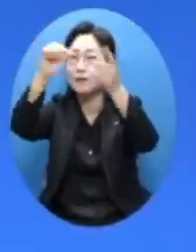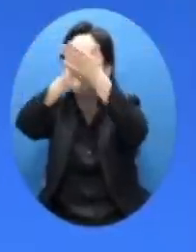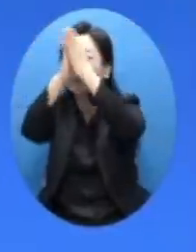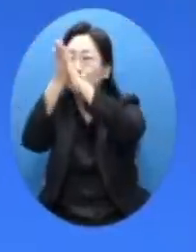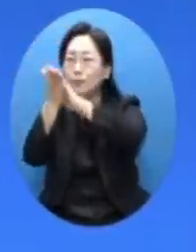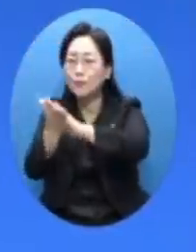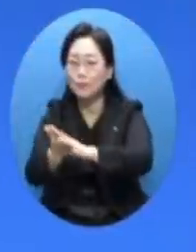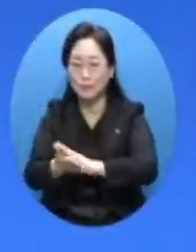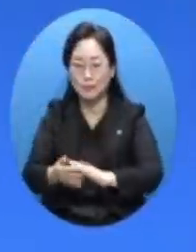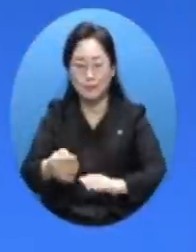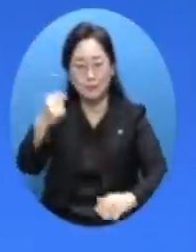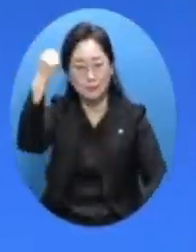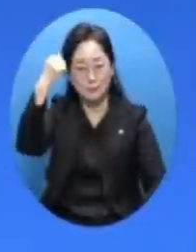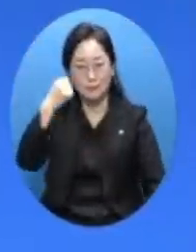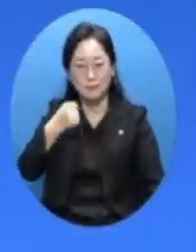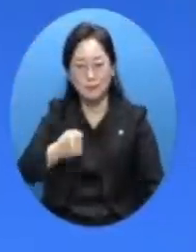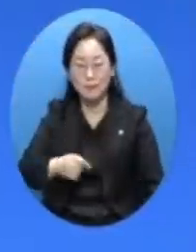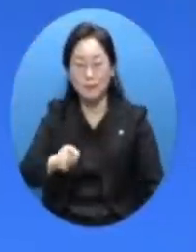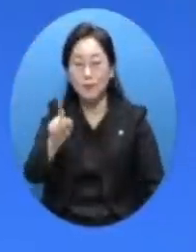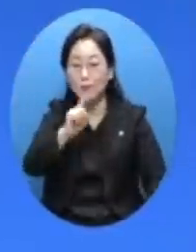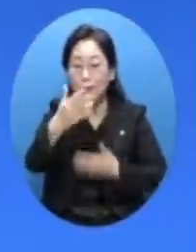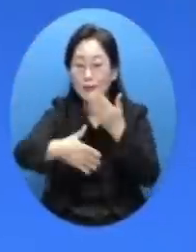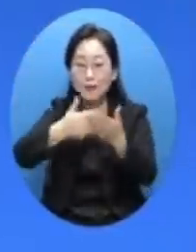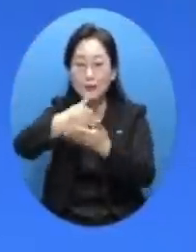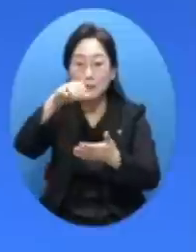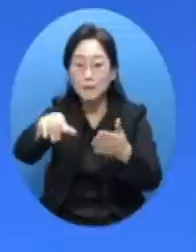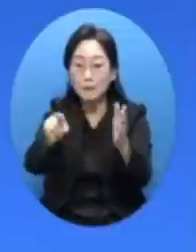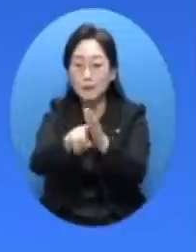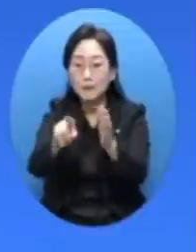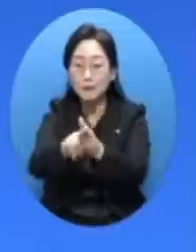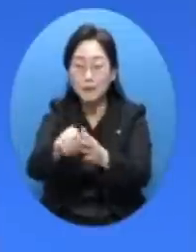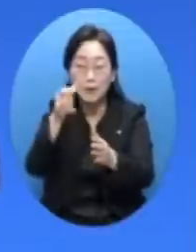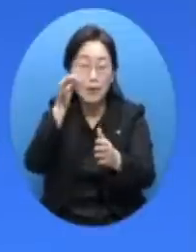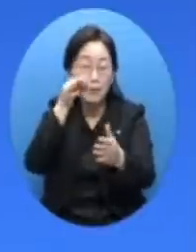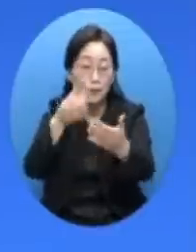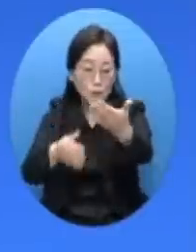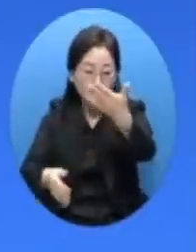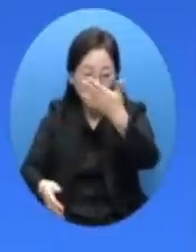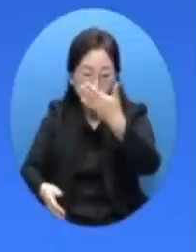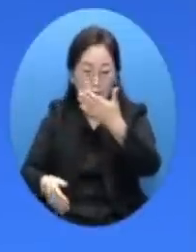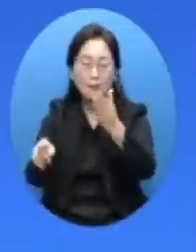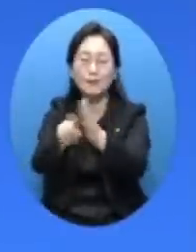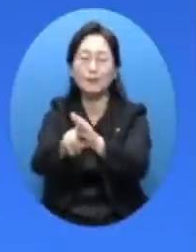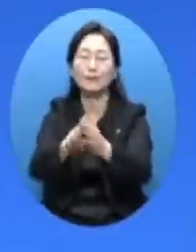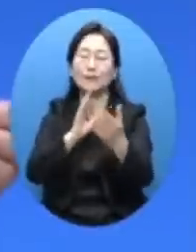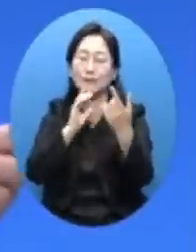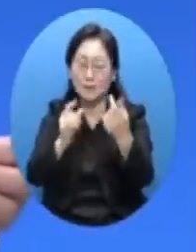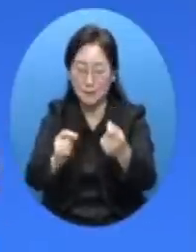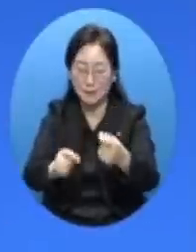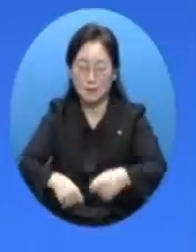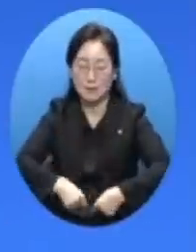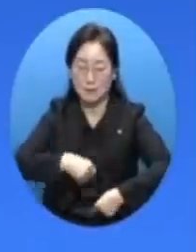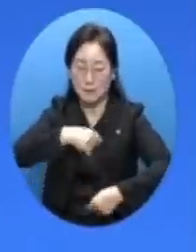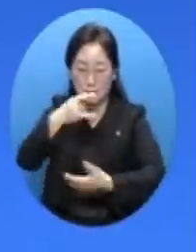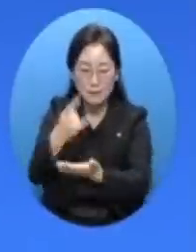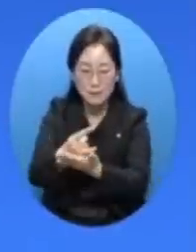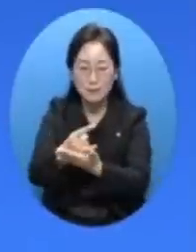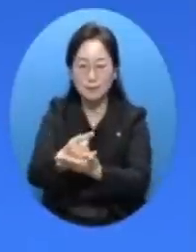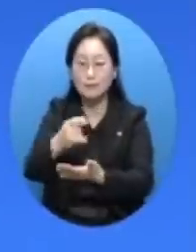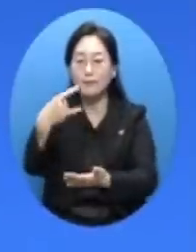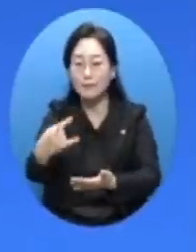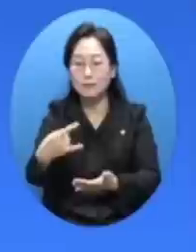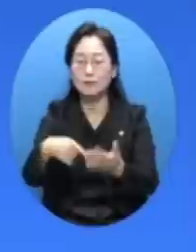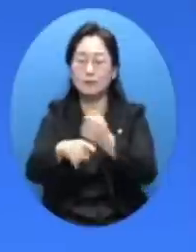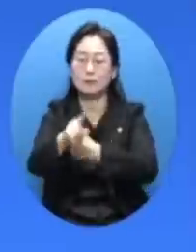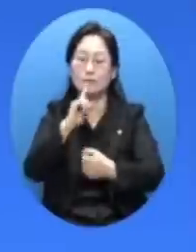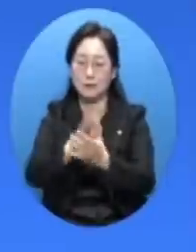바라보았습니다. 그것이 하나님 앞에 믿음으로 보여질 때 하나님께서 그를 믿음으로 여기시고 의로 여기셨다고 성경은 말씀합니다.